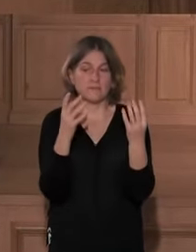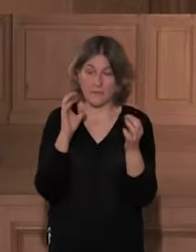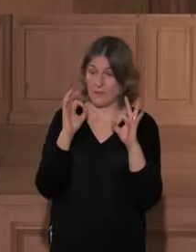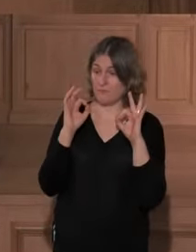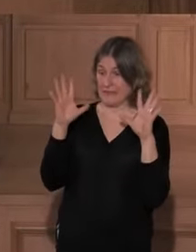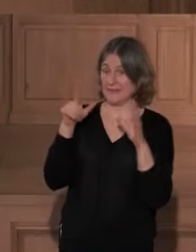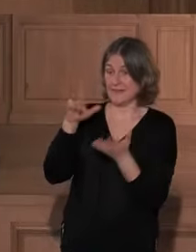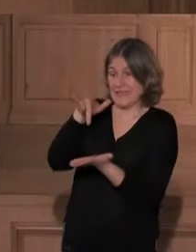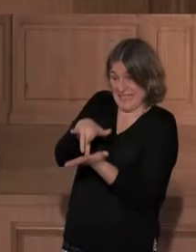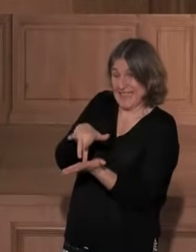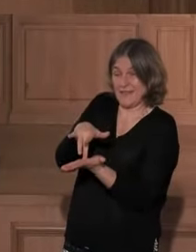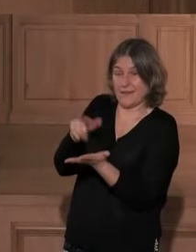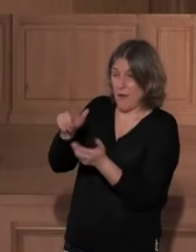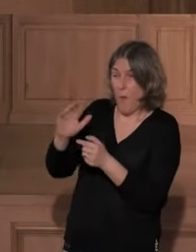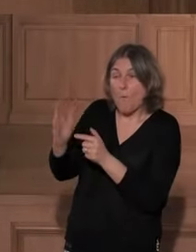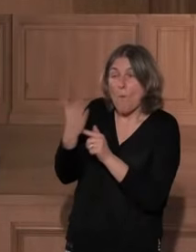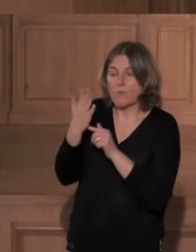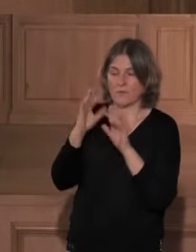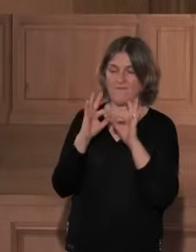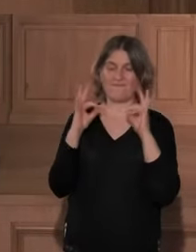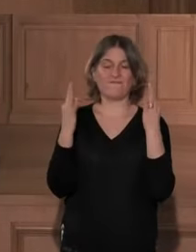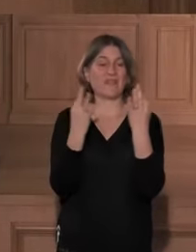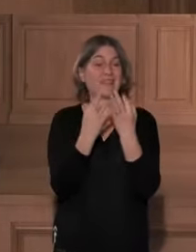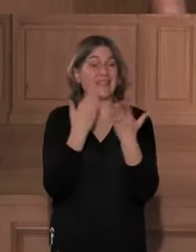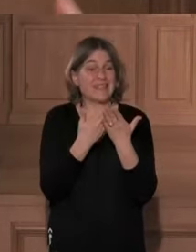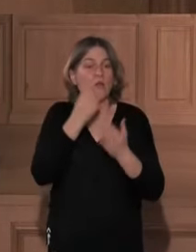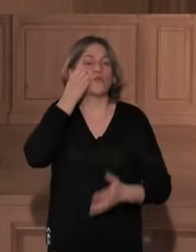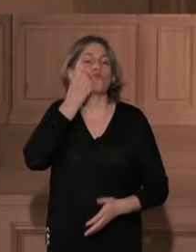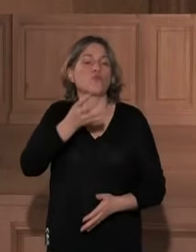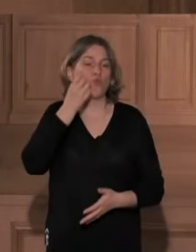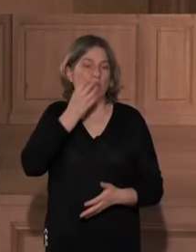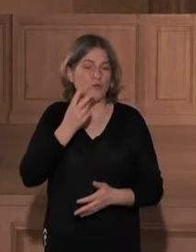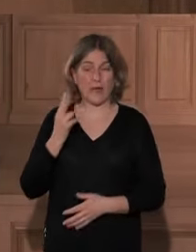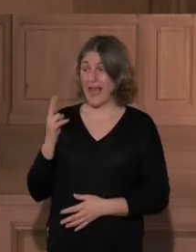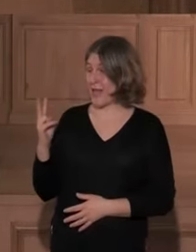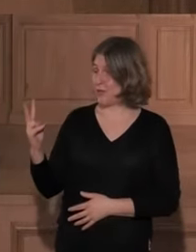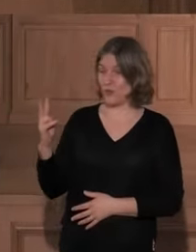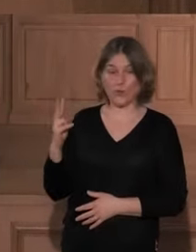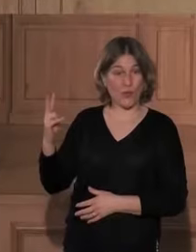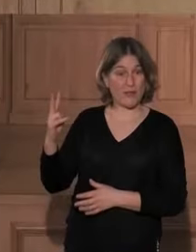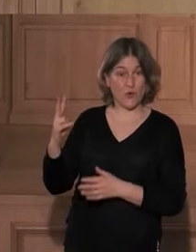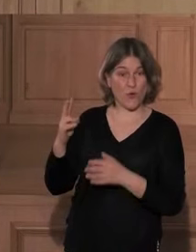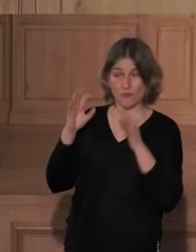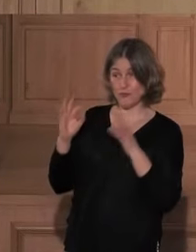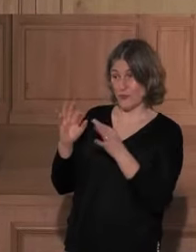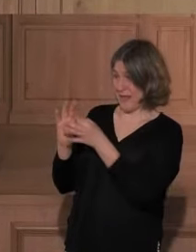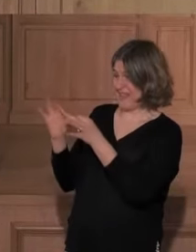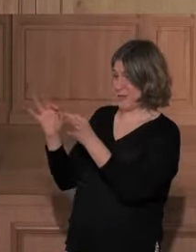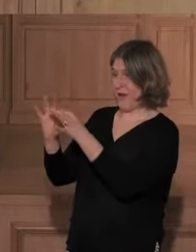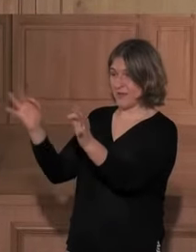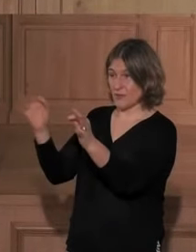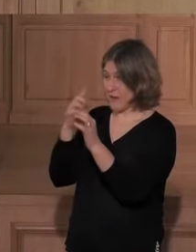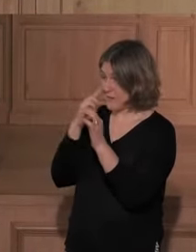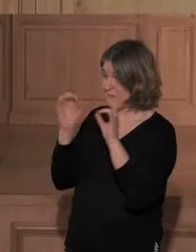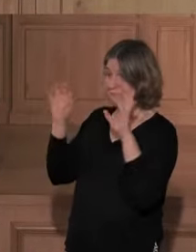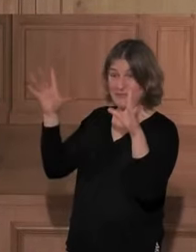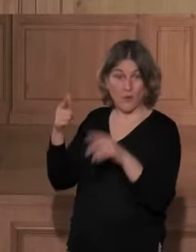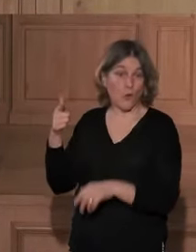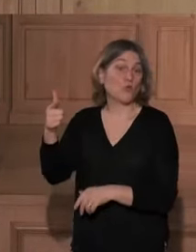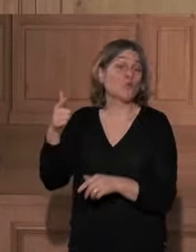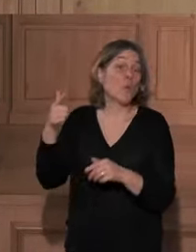fraternité, c'est vraiment la fraternité en action au quotidien. Et vous en êtes un peu l'incarnation, vous, dans votre histoire, cette fraternité, parce que vous êtes